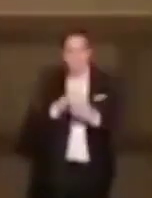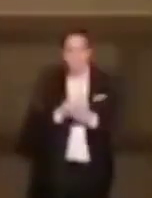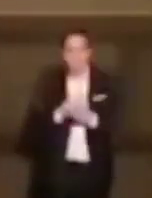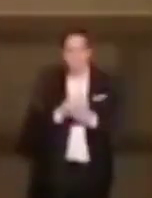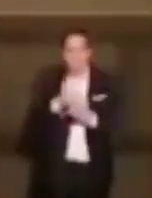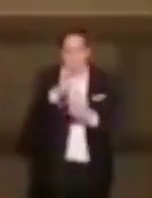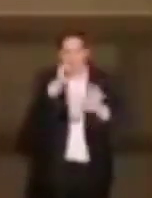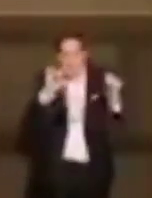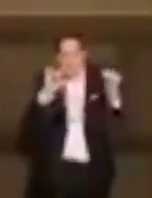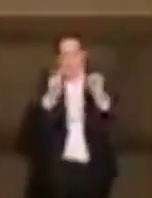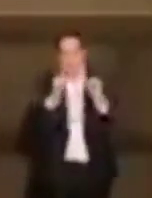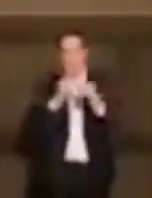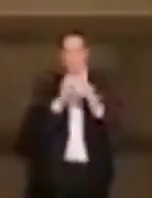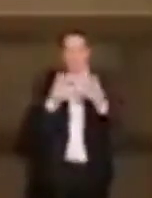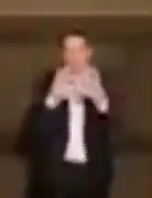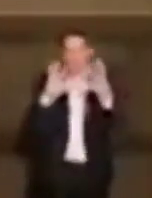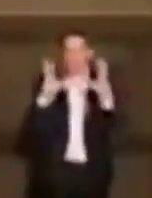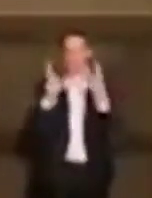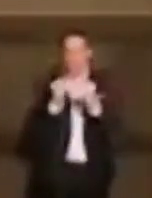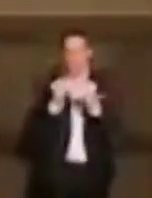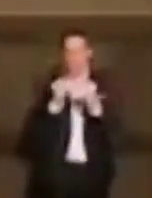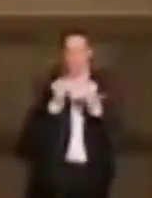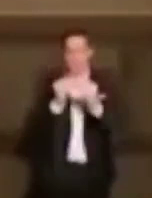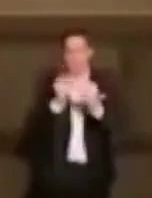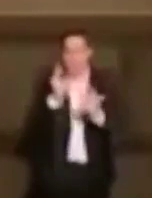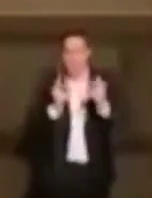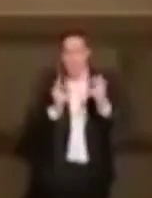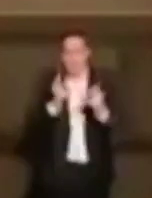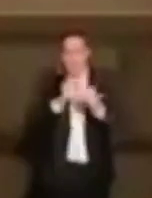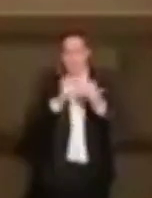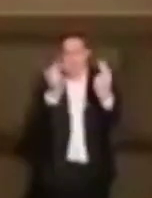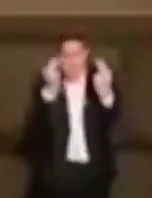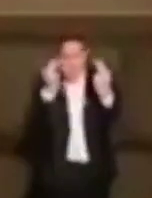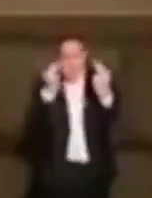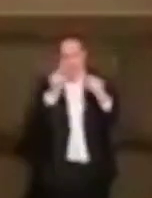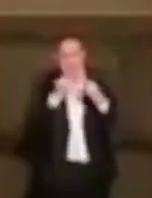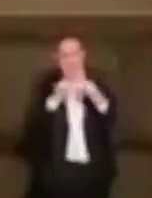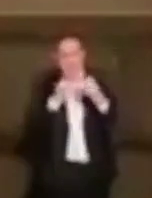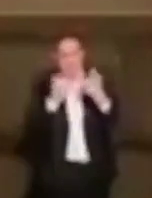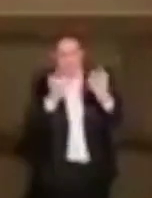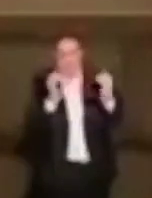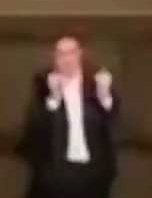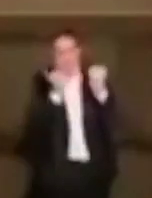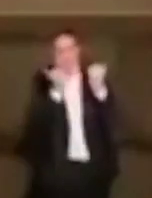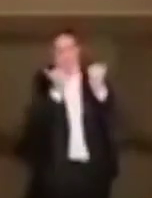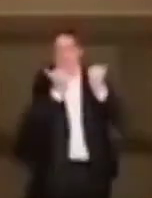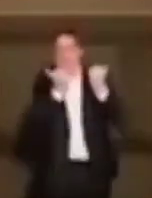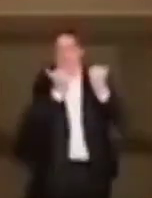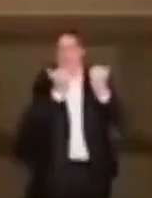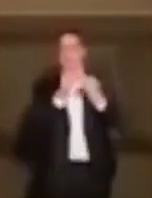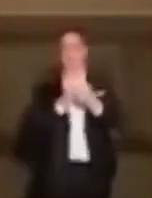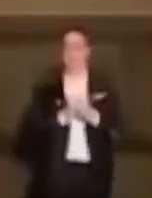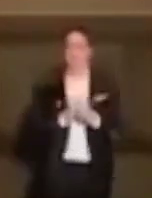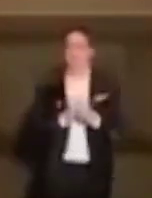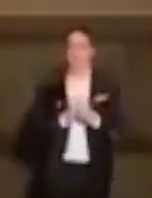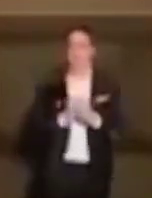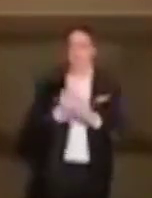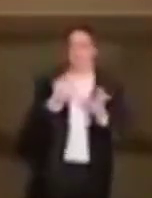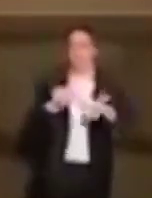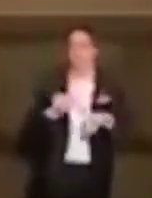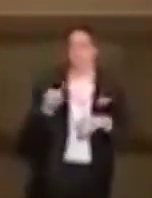توهین کرد. او اولین زنی است که به بدترین شکلی به پیامبرتان توهین کرده